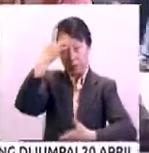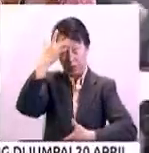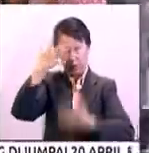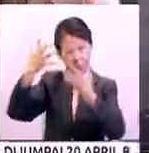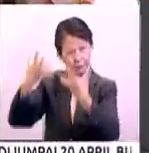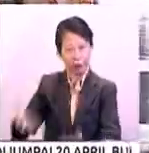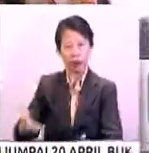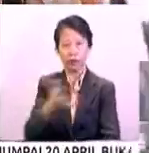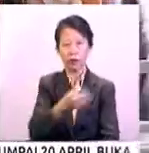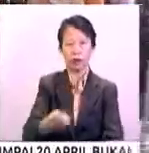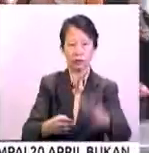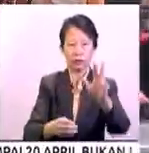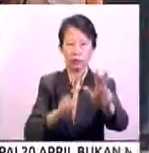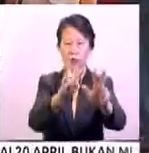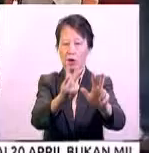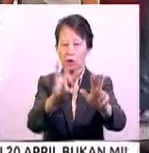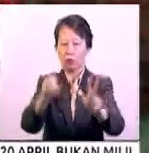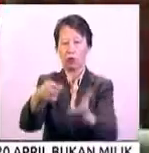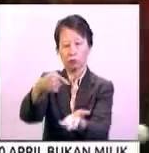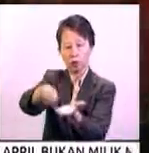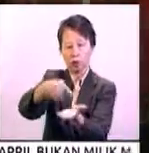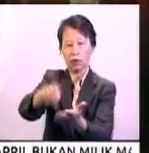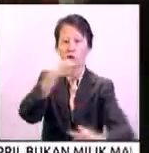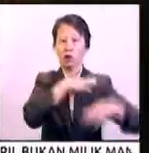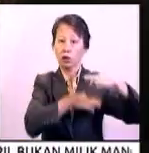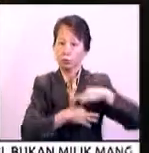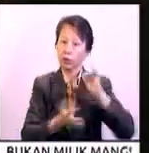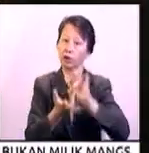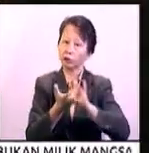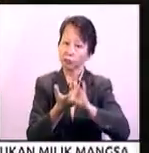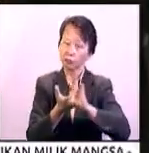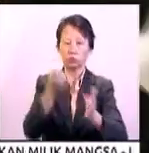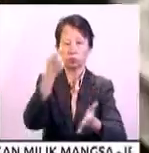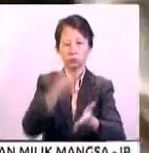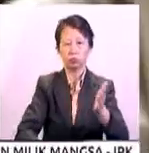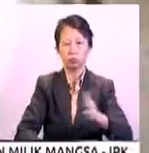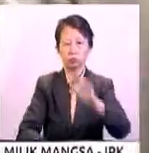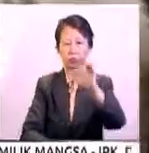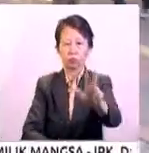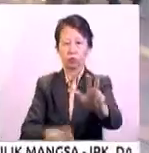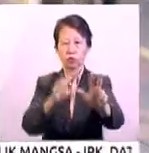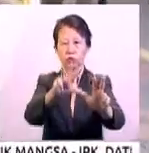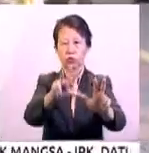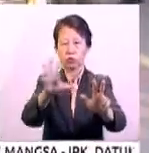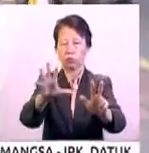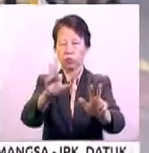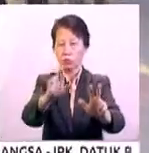kritikal dan 360 tuntutan manfaat perubatan bernilai